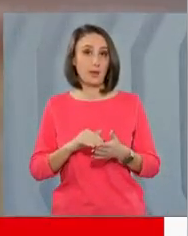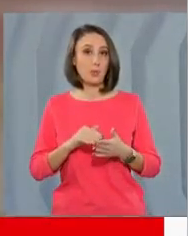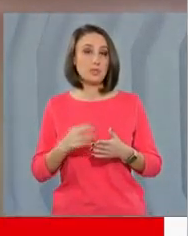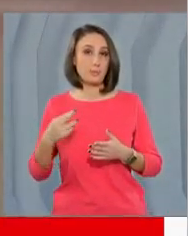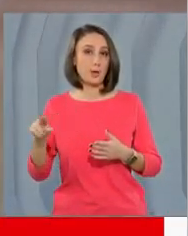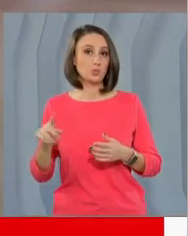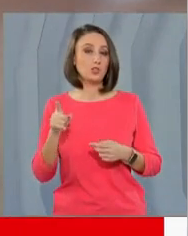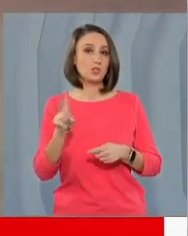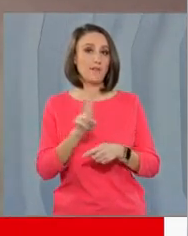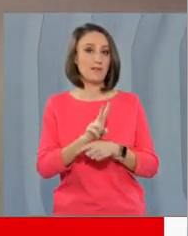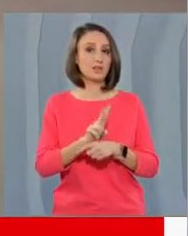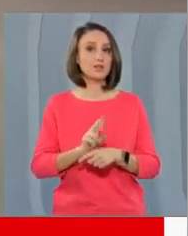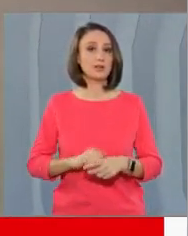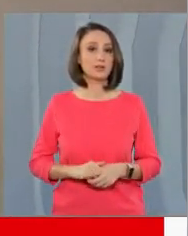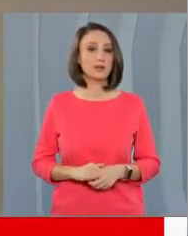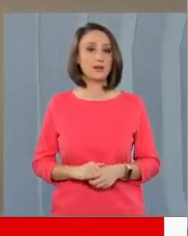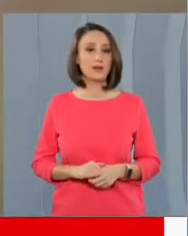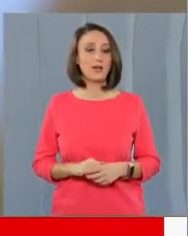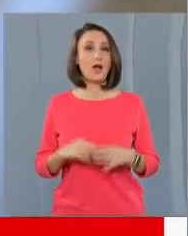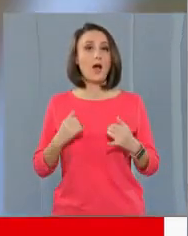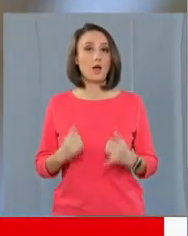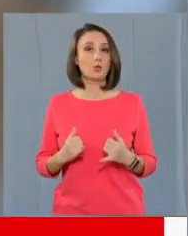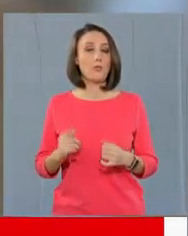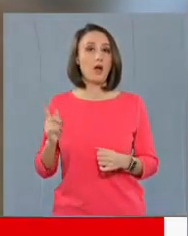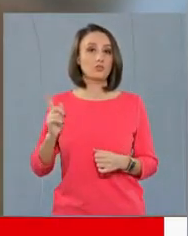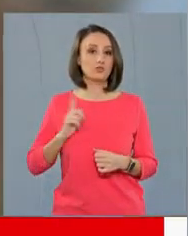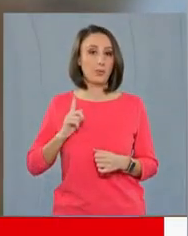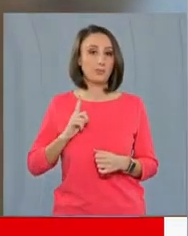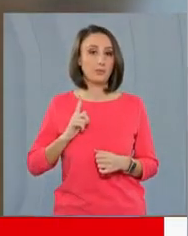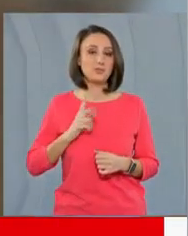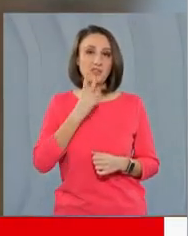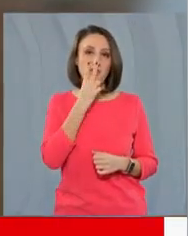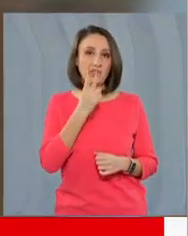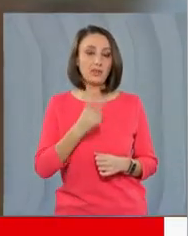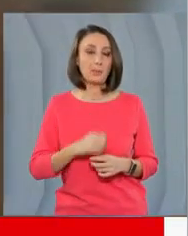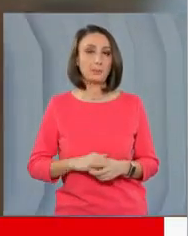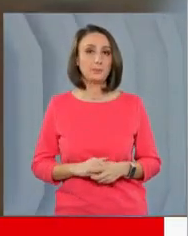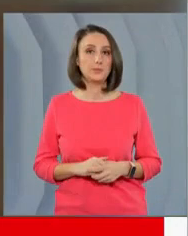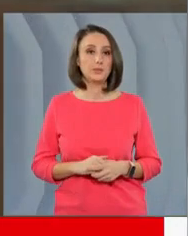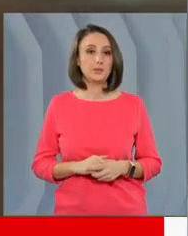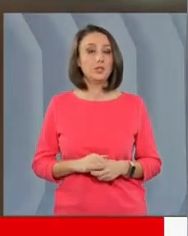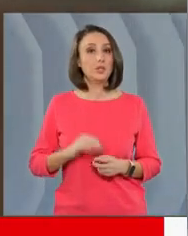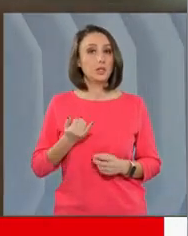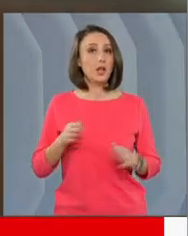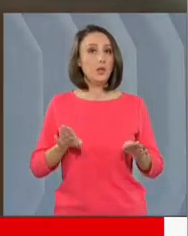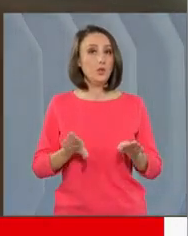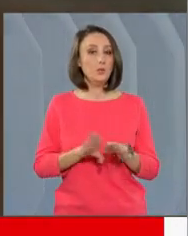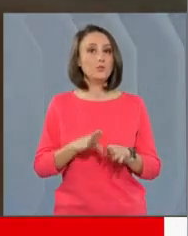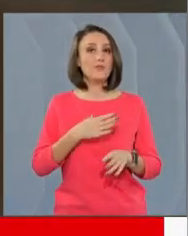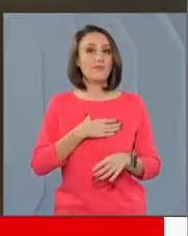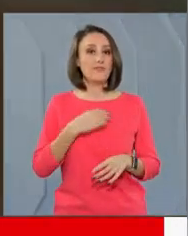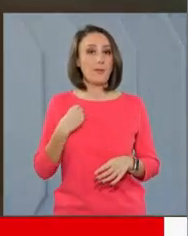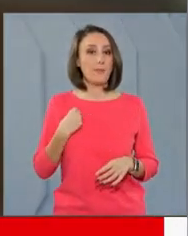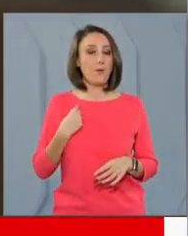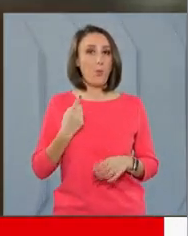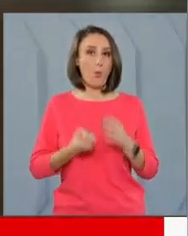avertizare? La momentul de față așteptăm, bineînțeles, și de la colegii de la Meteo